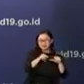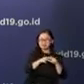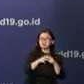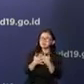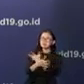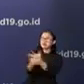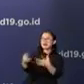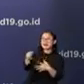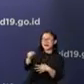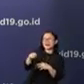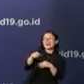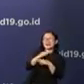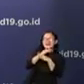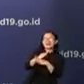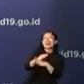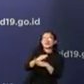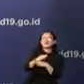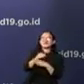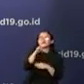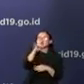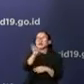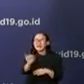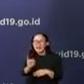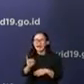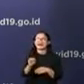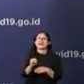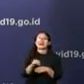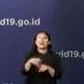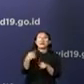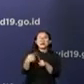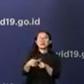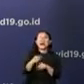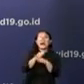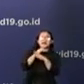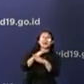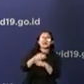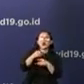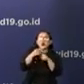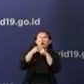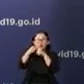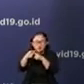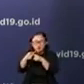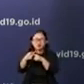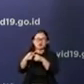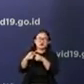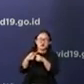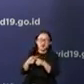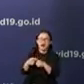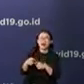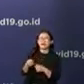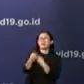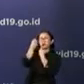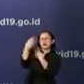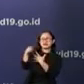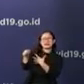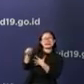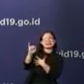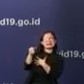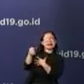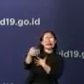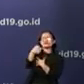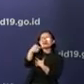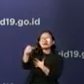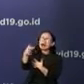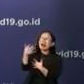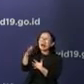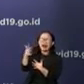masyarakat antifitnah Indonesia time anti-hoax kemenkominfo didapati bahwa informasi tersebut kurang tepat